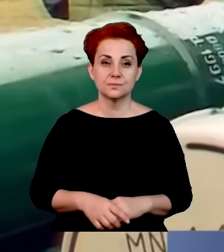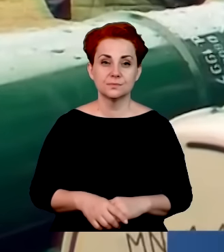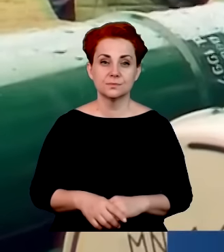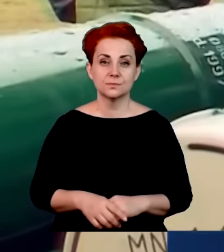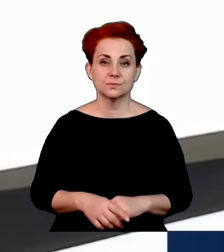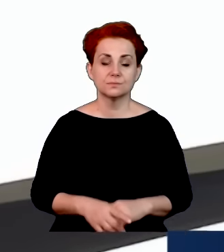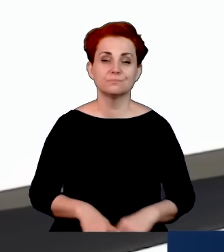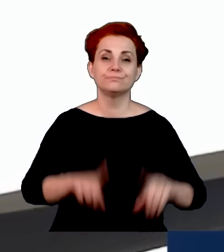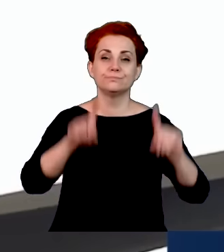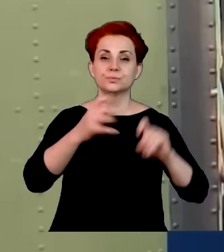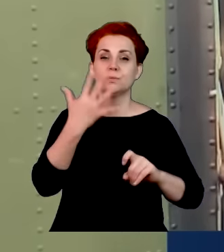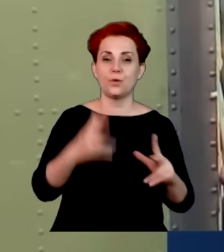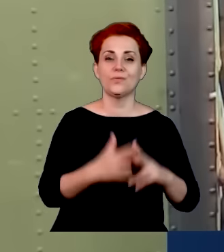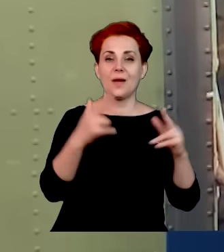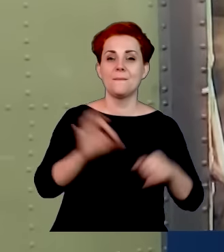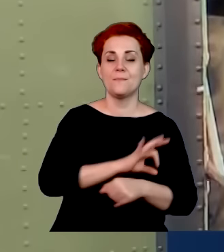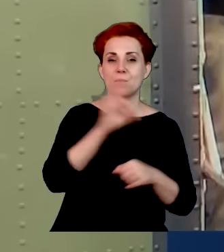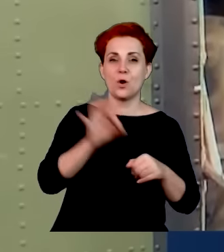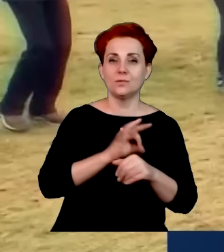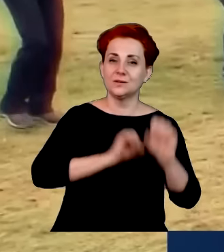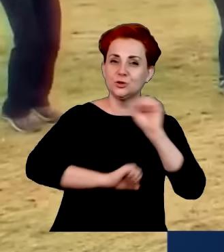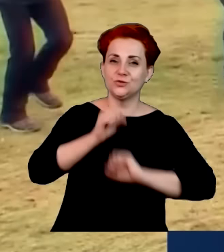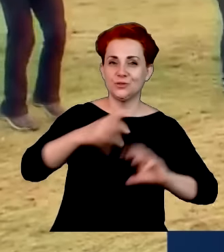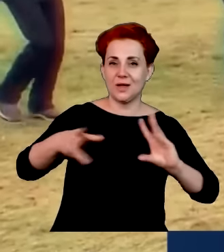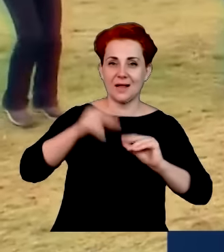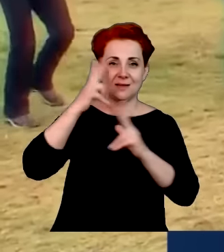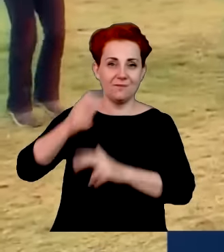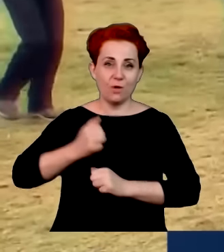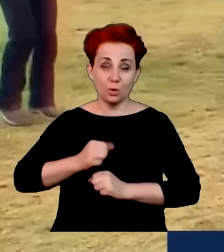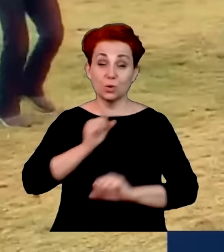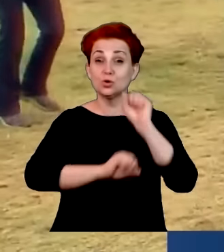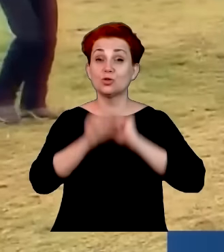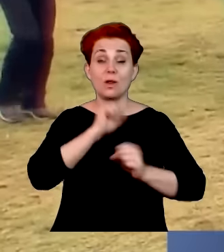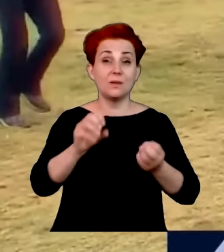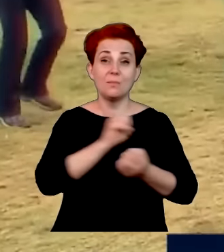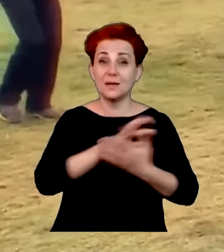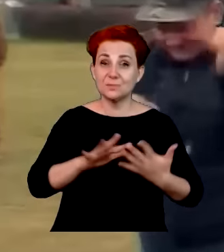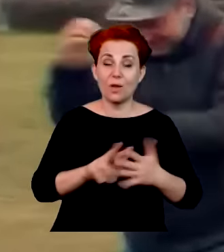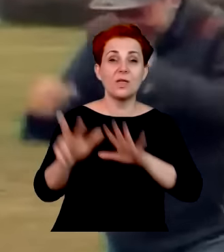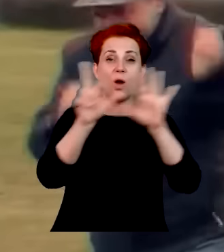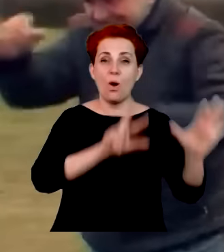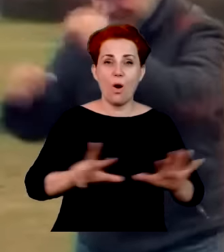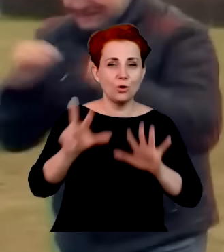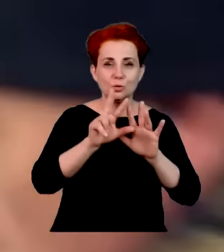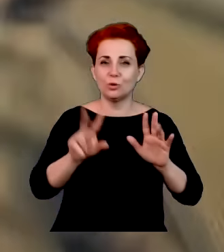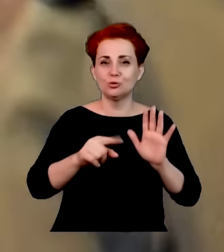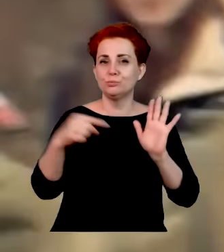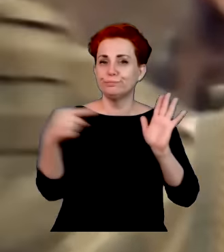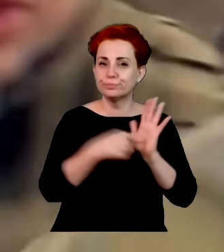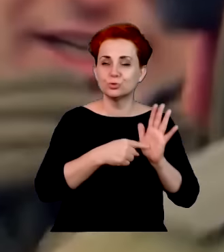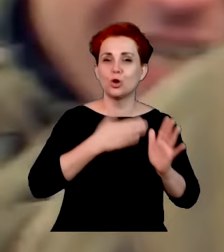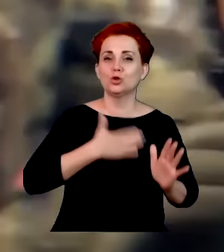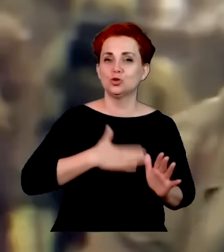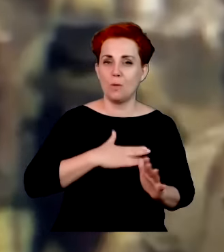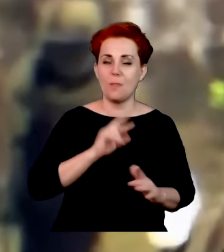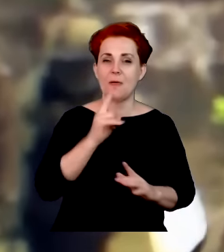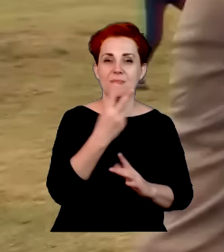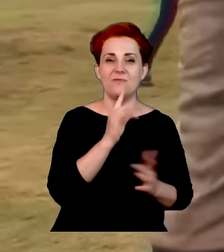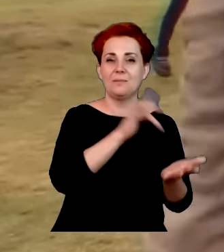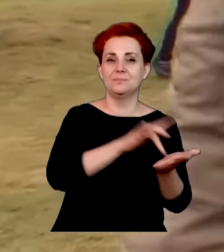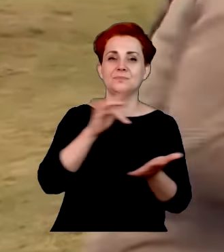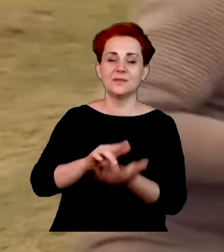Rusza piąta edycja projektu Trenuj z Wojskiem. Szkolenie jest darmowe, trwa 8 godzin i odbywa się w każdą sobotę w dwóch jednostkach wojskowych. W